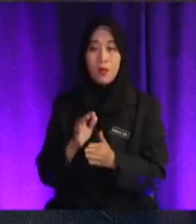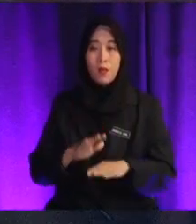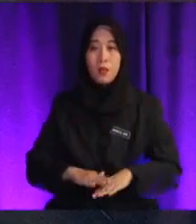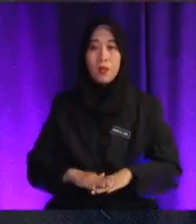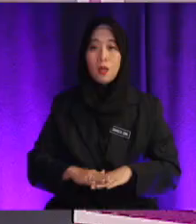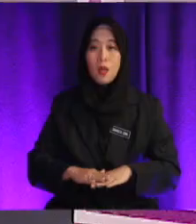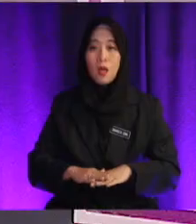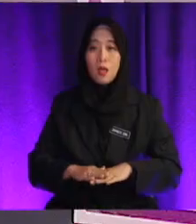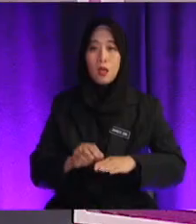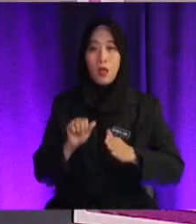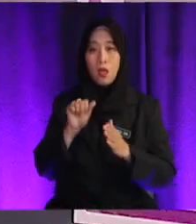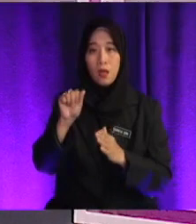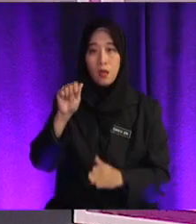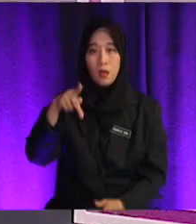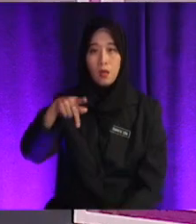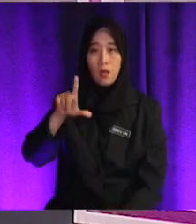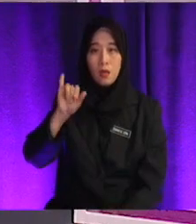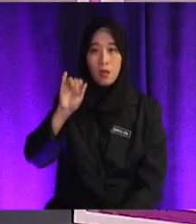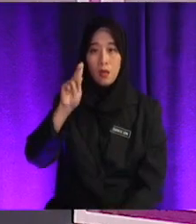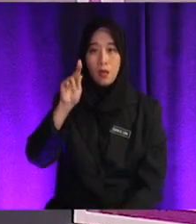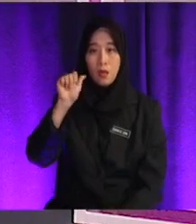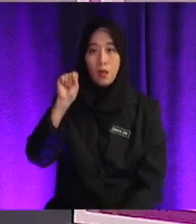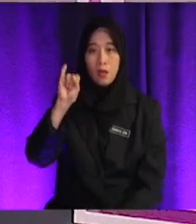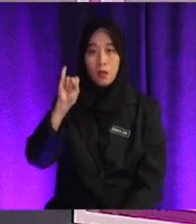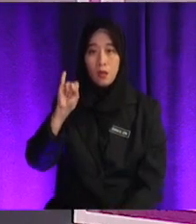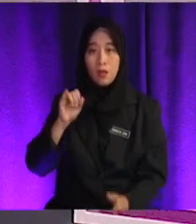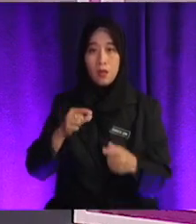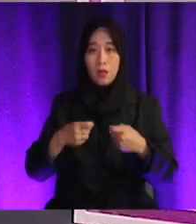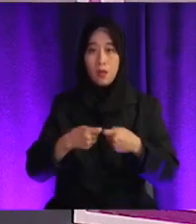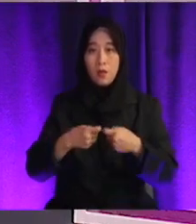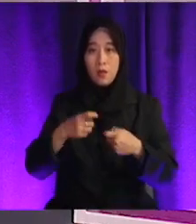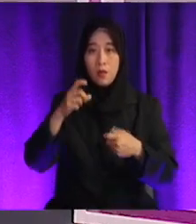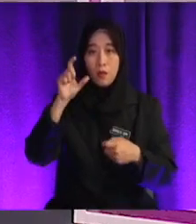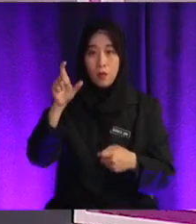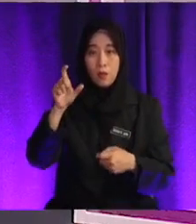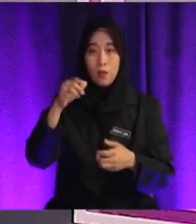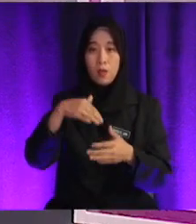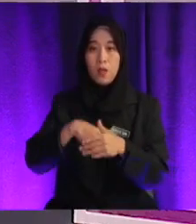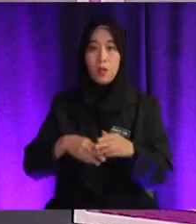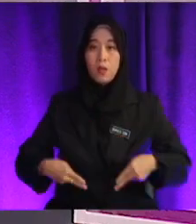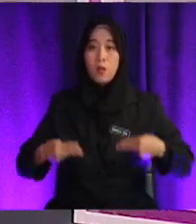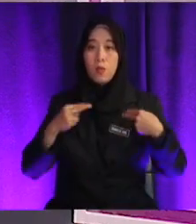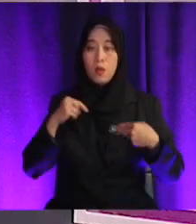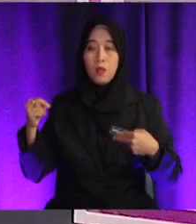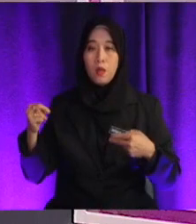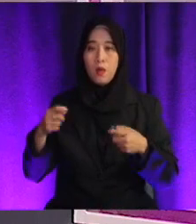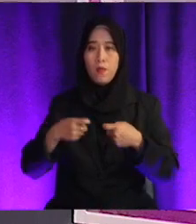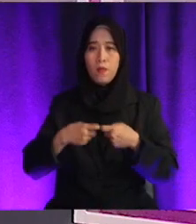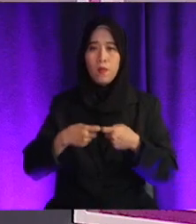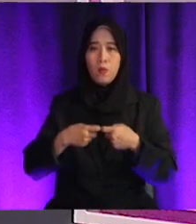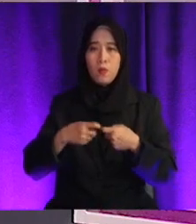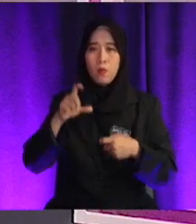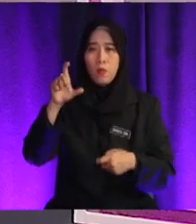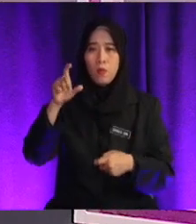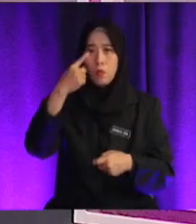aplikasi Fuse dan laras suhu dalam kehidupan seharian. Okey, kadang-kadang ada soalan kebat keluar kan. Okey, jadi murid perlu tahu Fuse ni untuk apa dengan